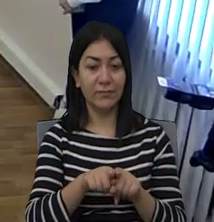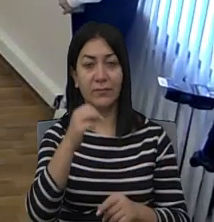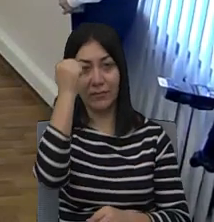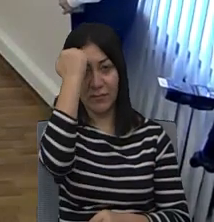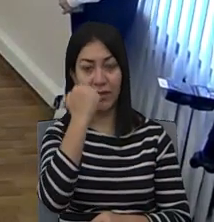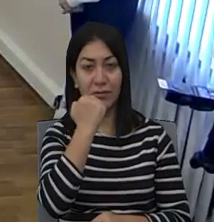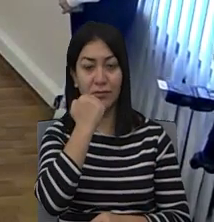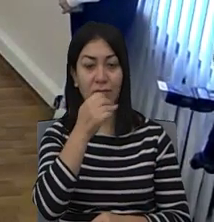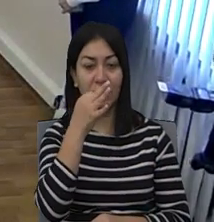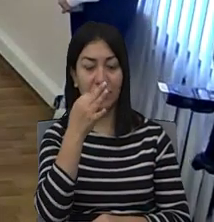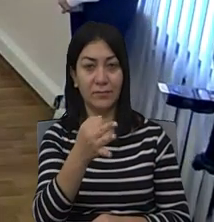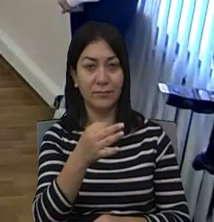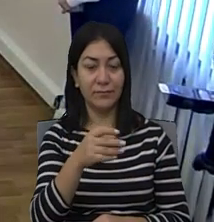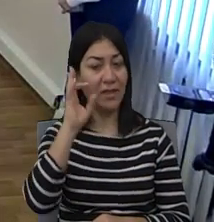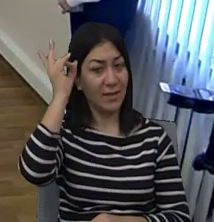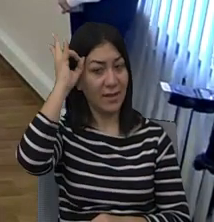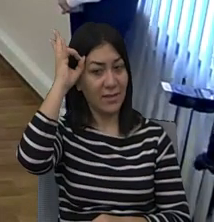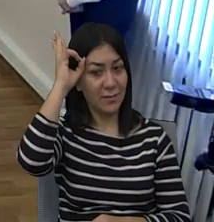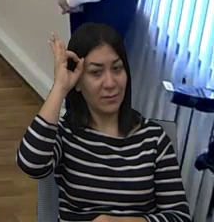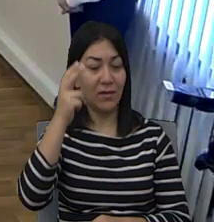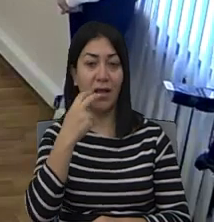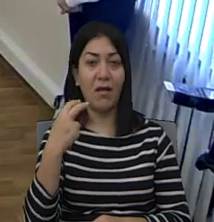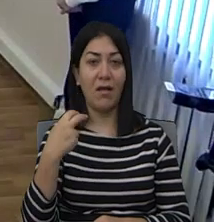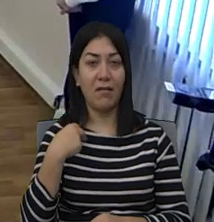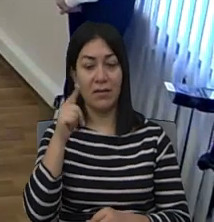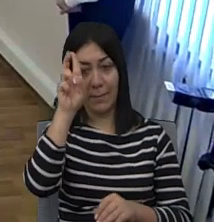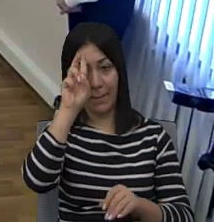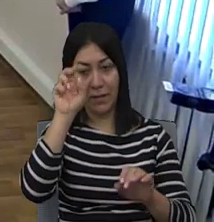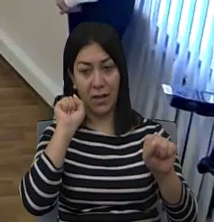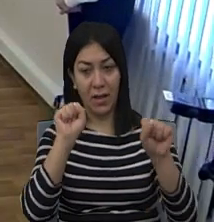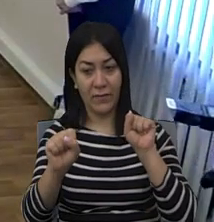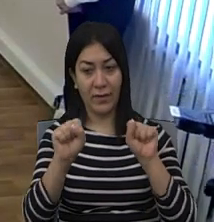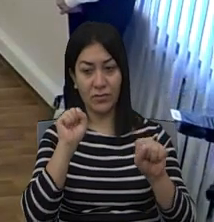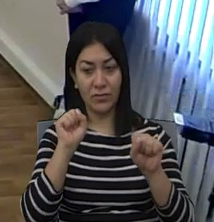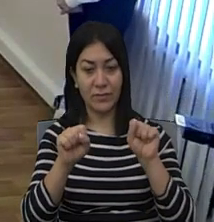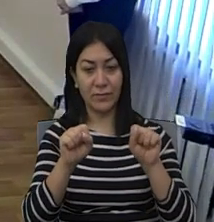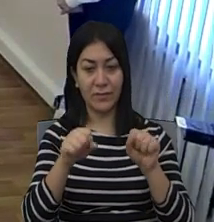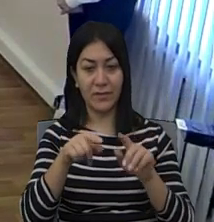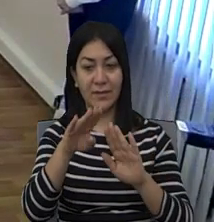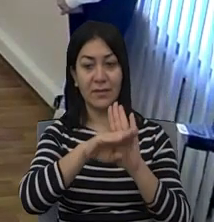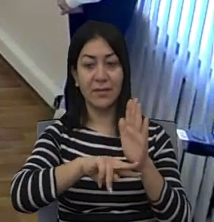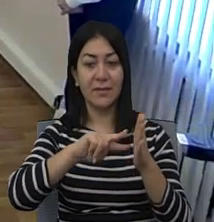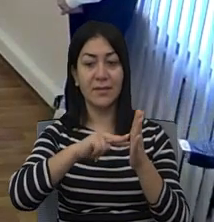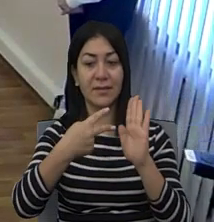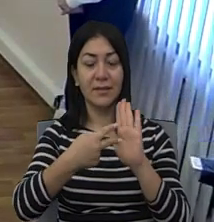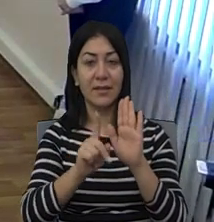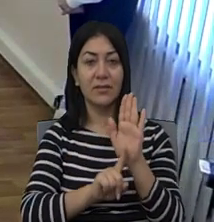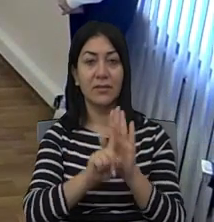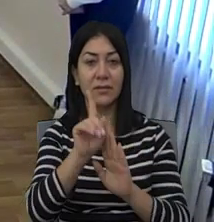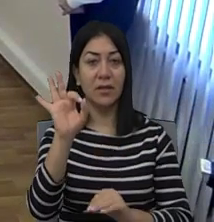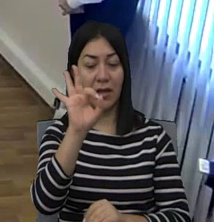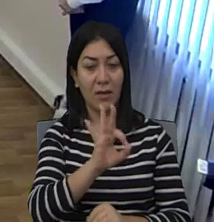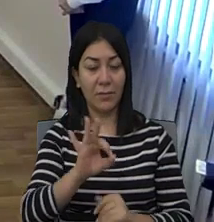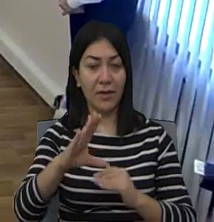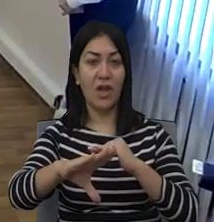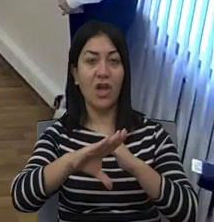եմ հայտնում պարոն Դեսպանի եւ միացյալ թակարարության կառավարությանը, որ այս ծրագրի մեկնարկի համար